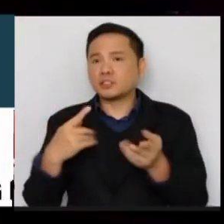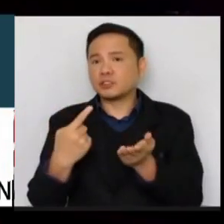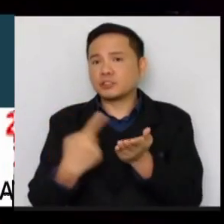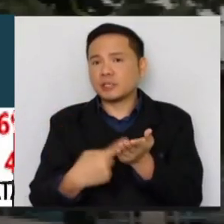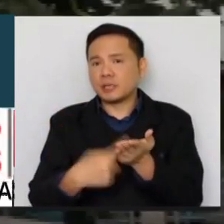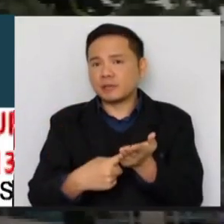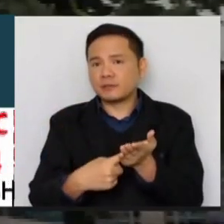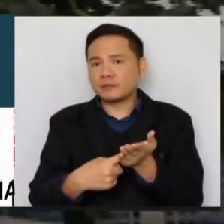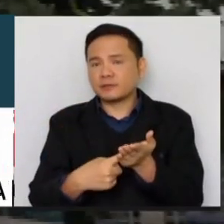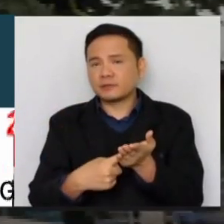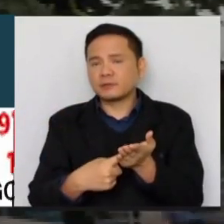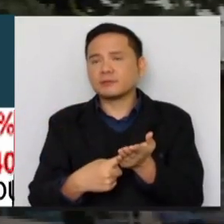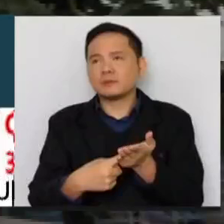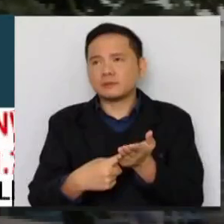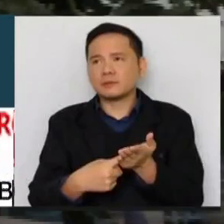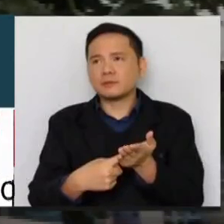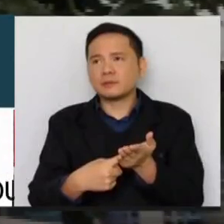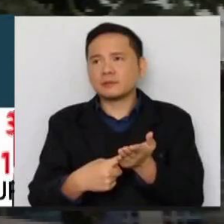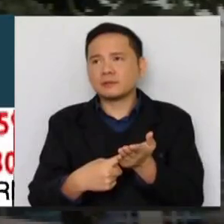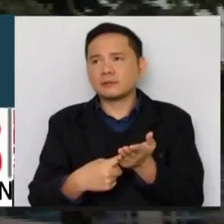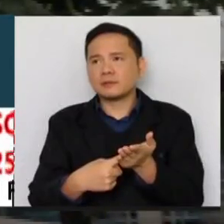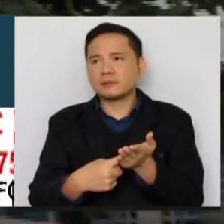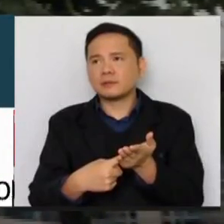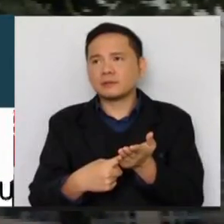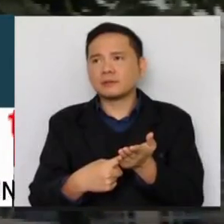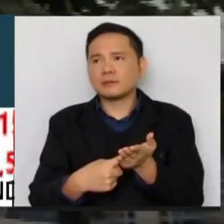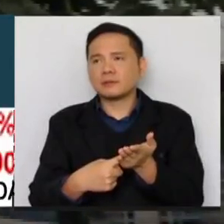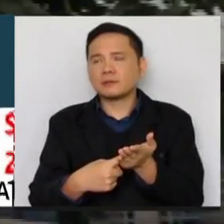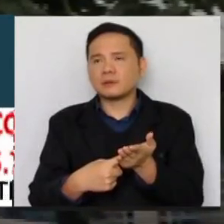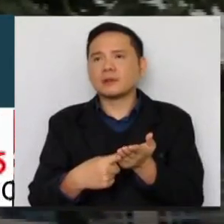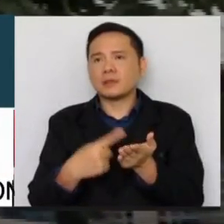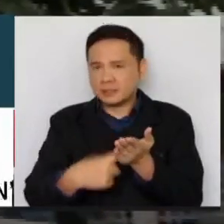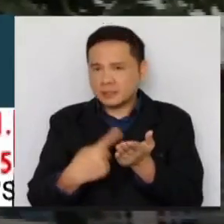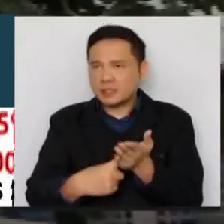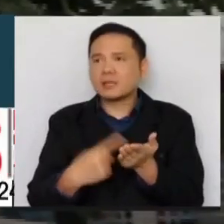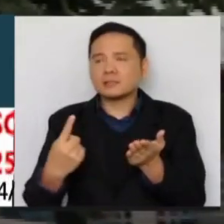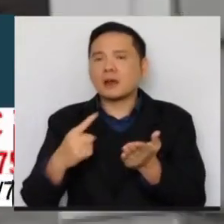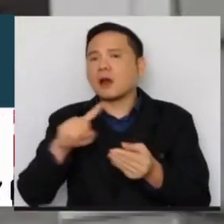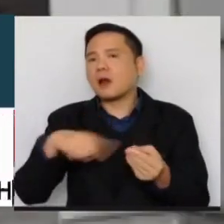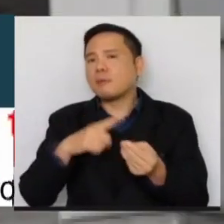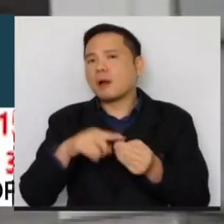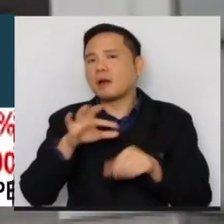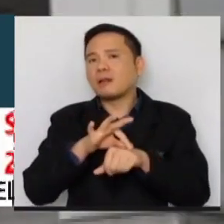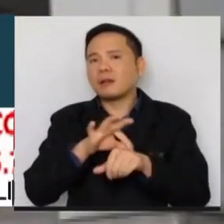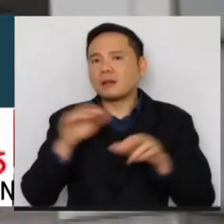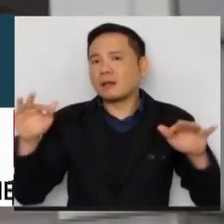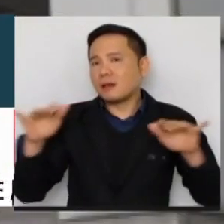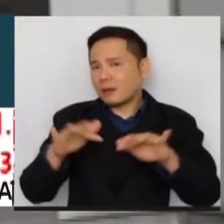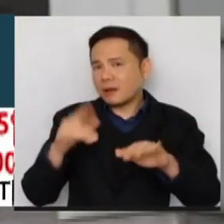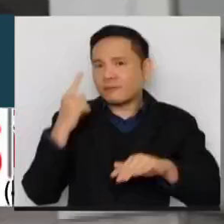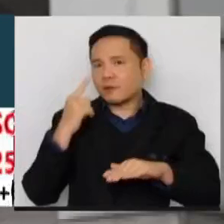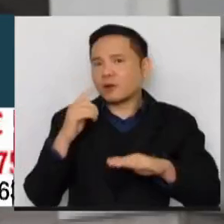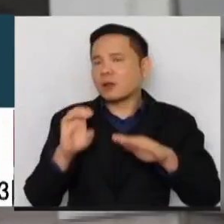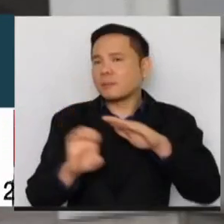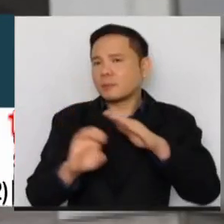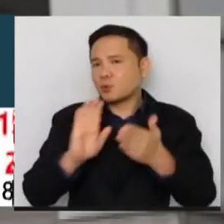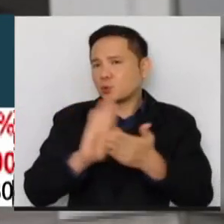sa napili na mag-face-to-face yung Dagat-Dagatan Elementary School.